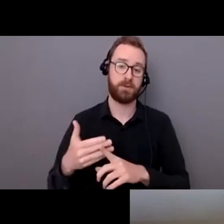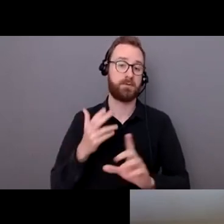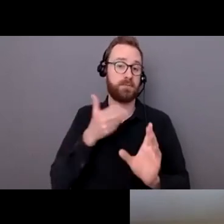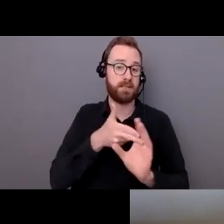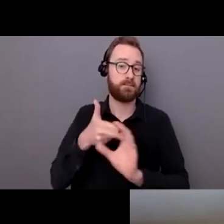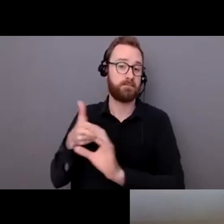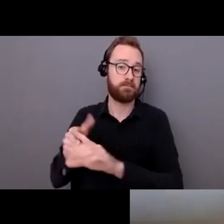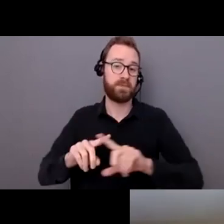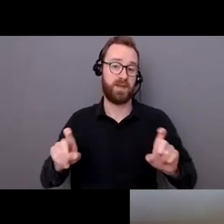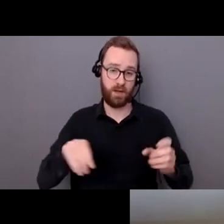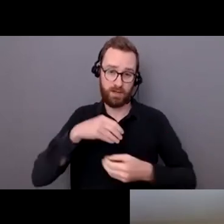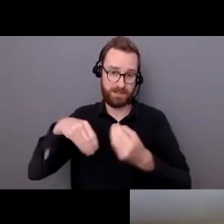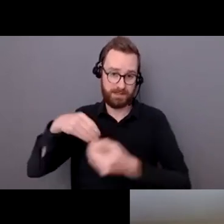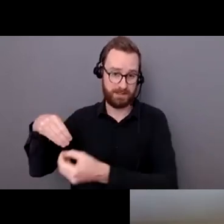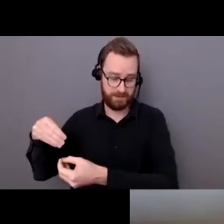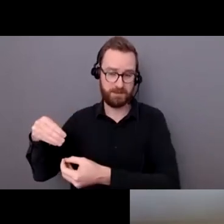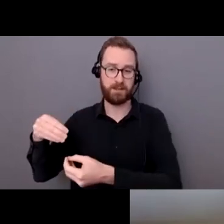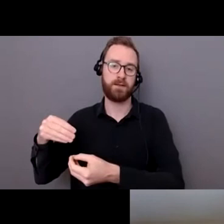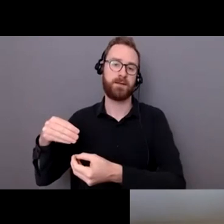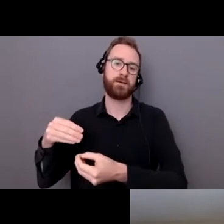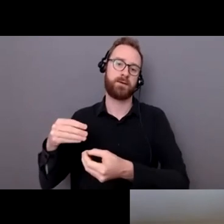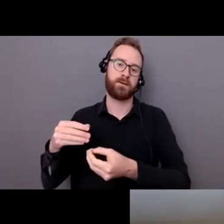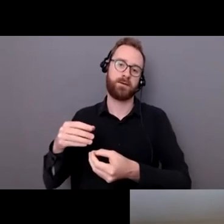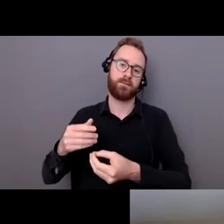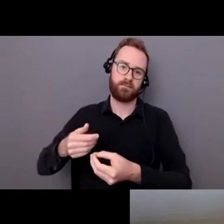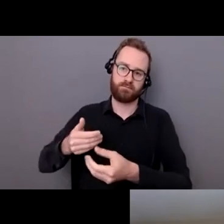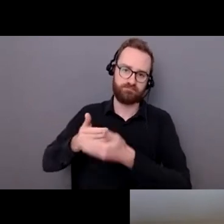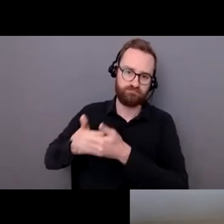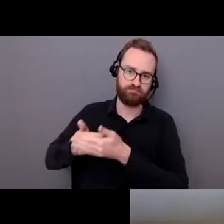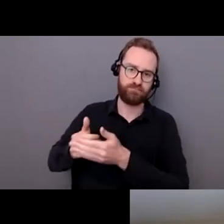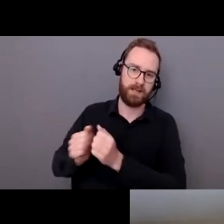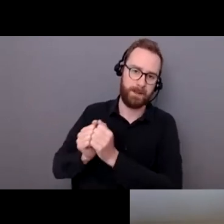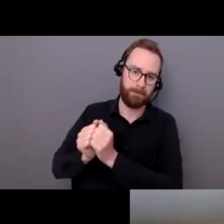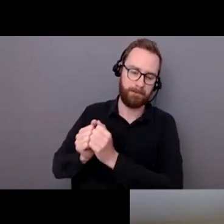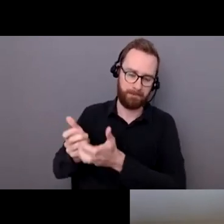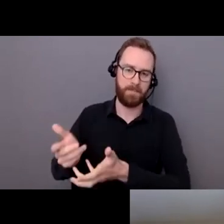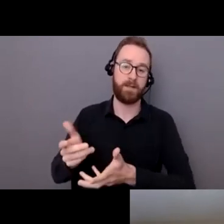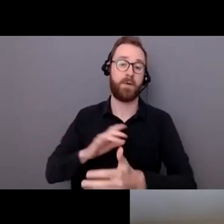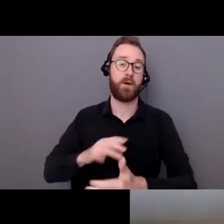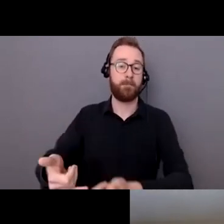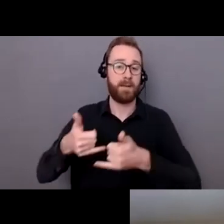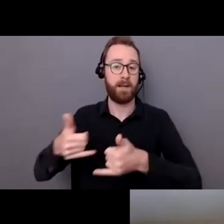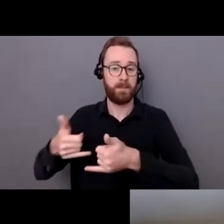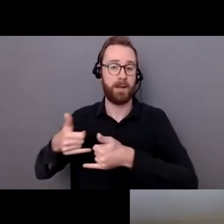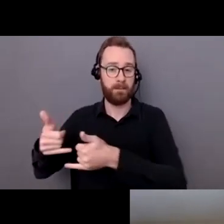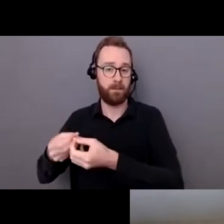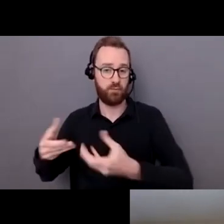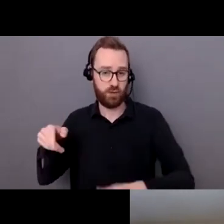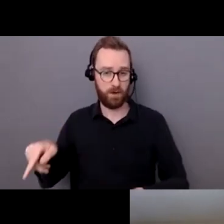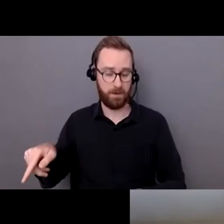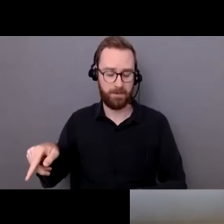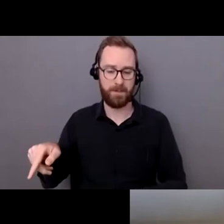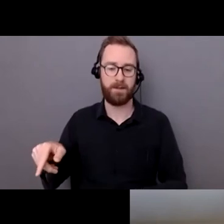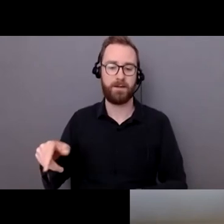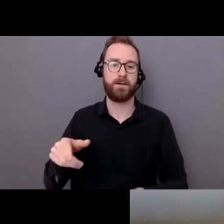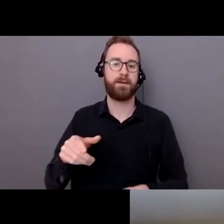organisations, il est toujours auprès de certaines et a reçu plusieurs prix. Il est titulaire d'une maîtrise